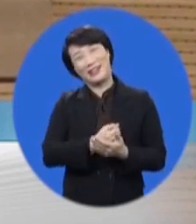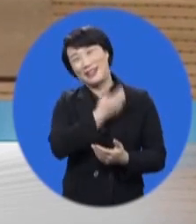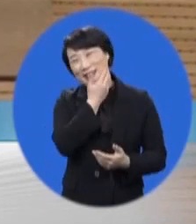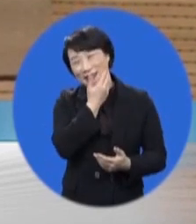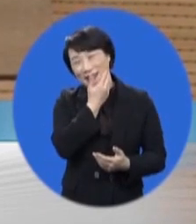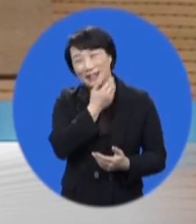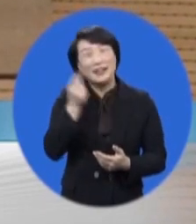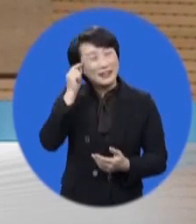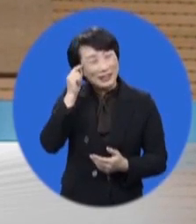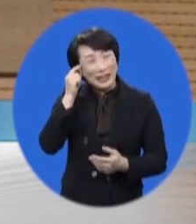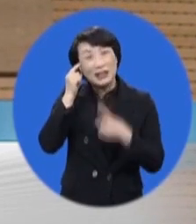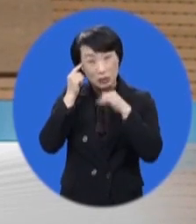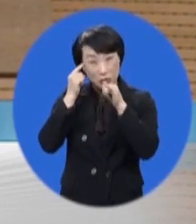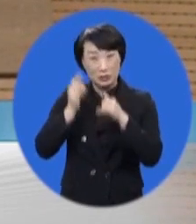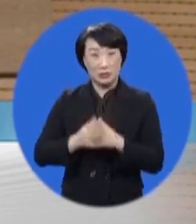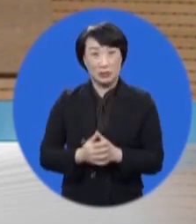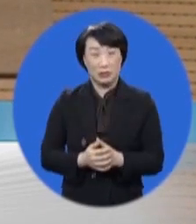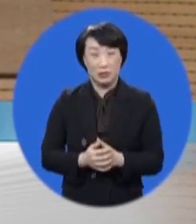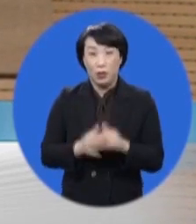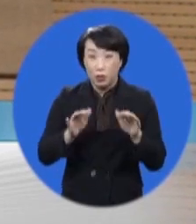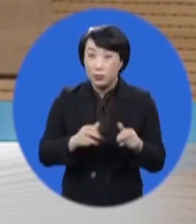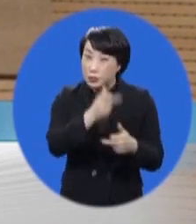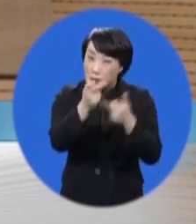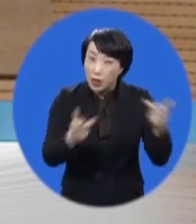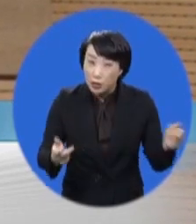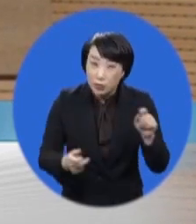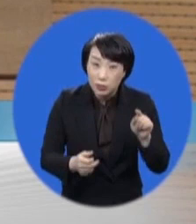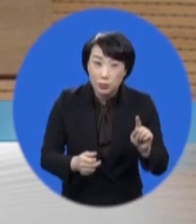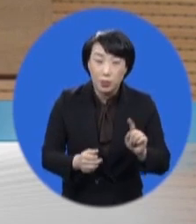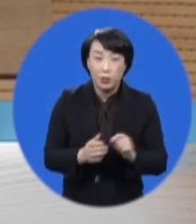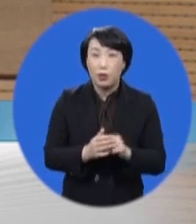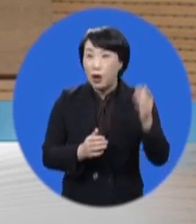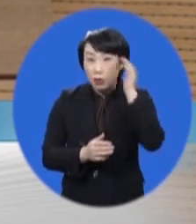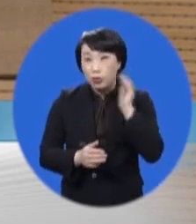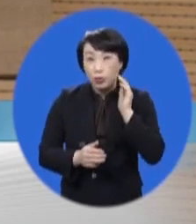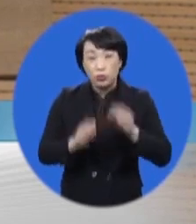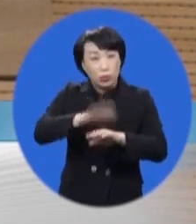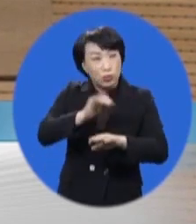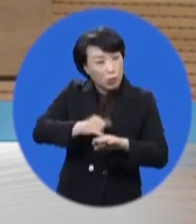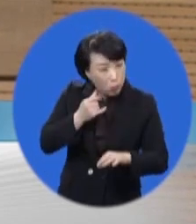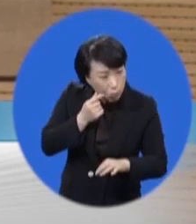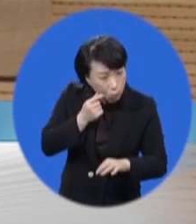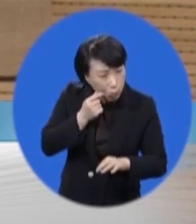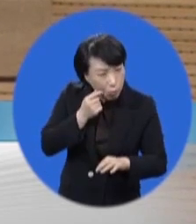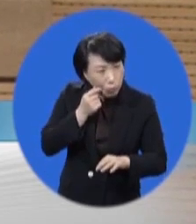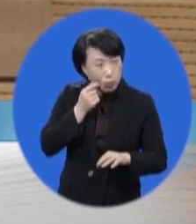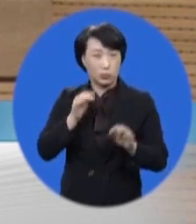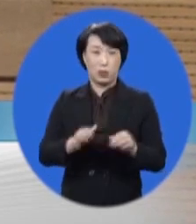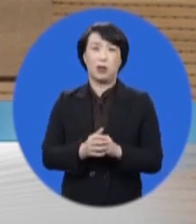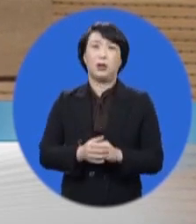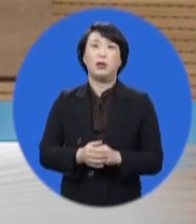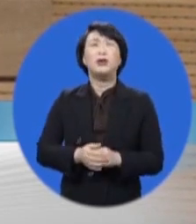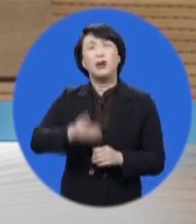생각을 가만히 해가면서 그러면 산이면 우리나라는 농사 못 짓네. 오직